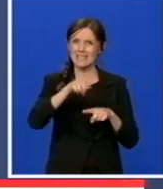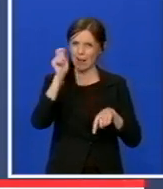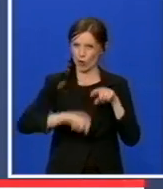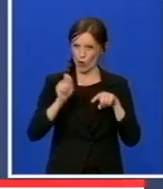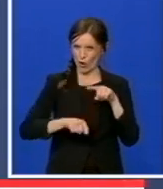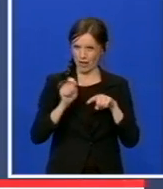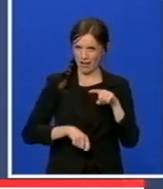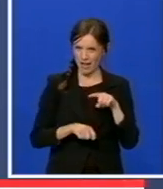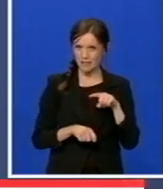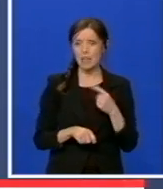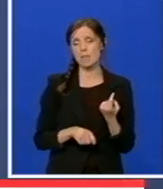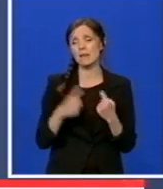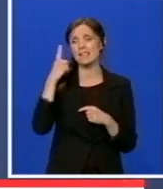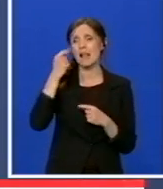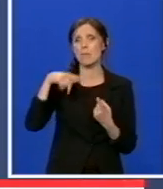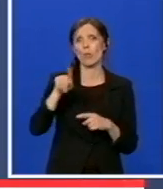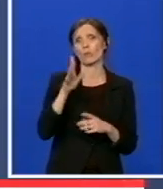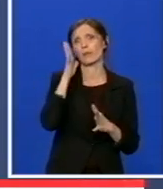nije popularna.